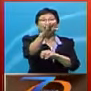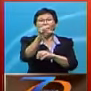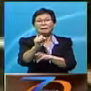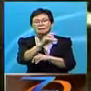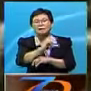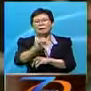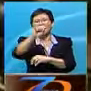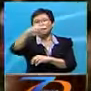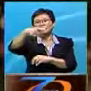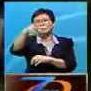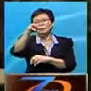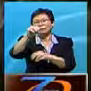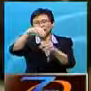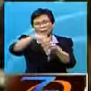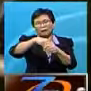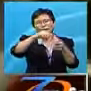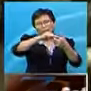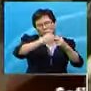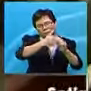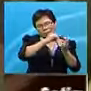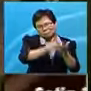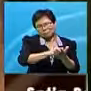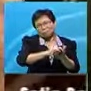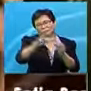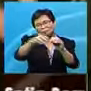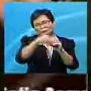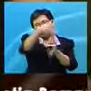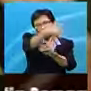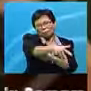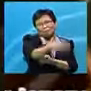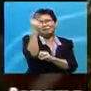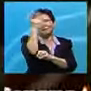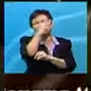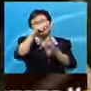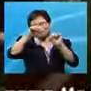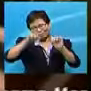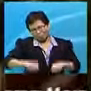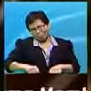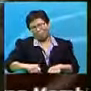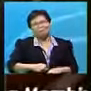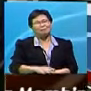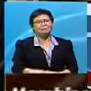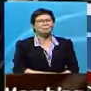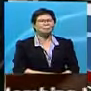dan SPRM dalam isu itu boleh dianggap sebagai campur tangan kerajaan.